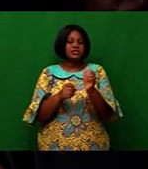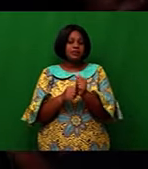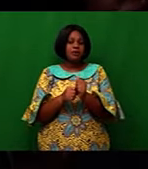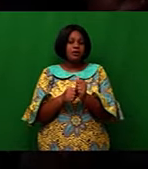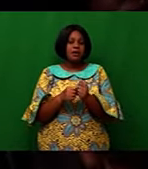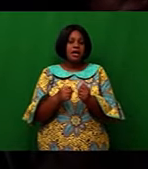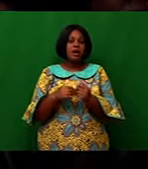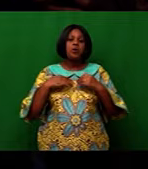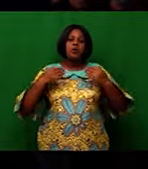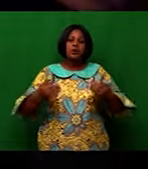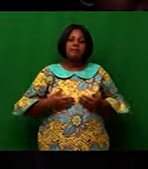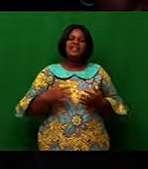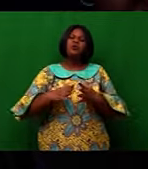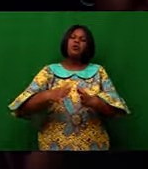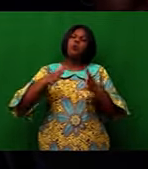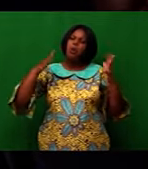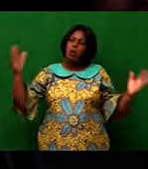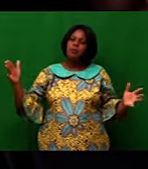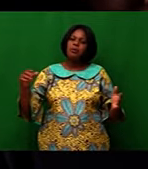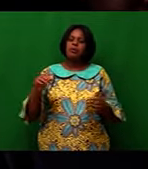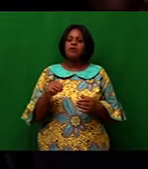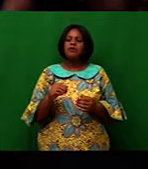kuti women are overpopulated than men